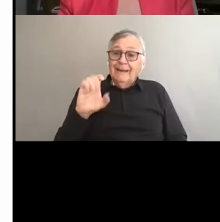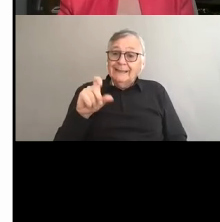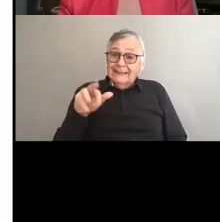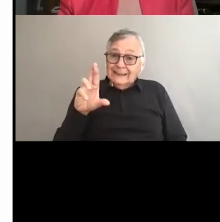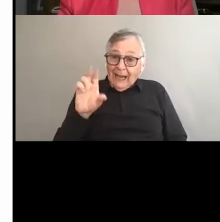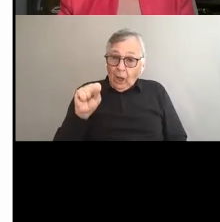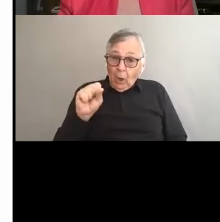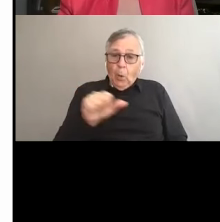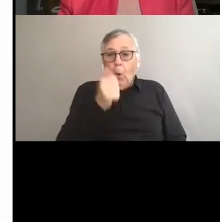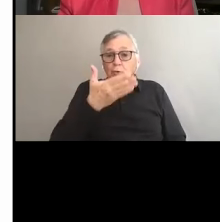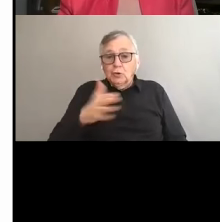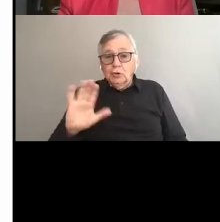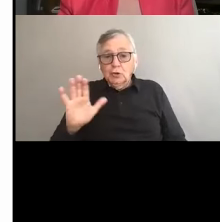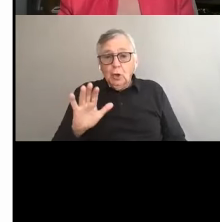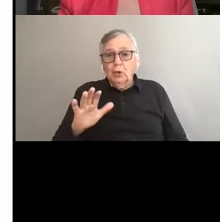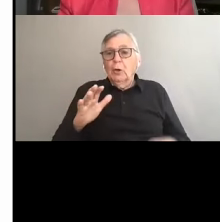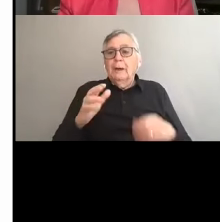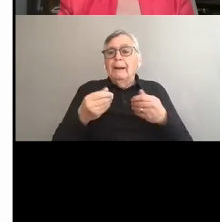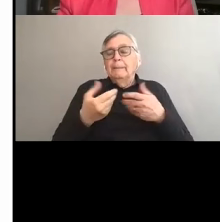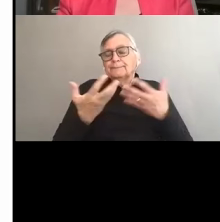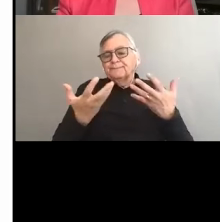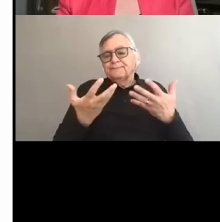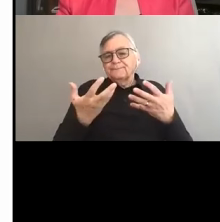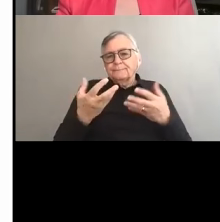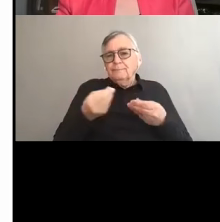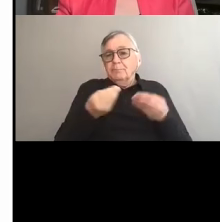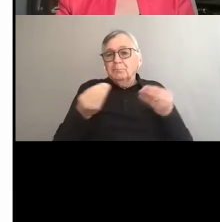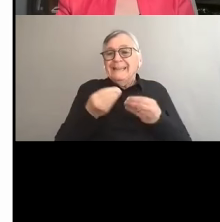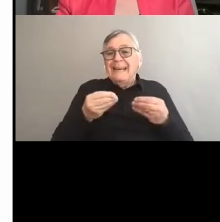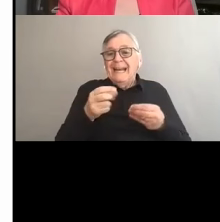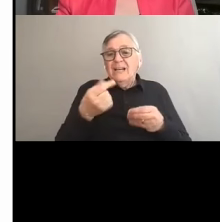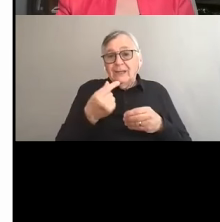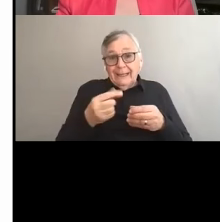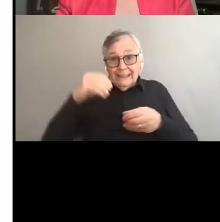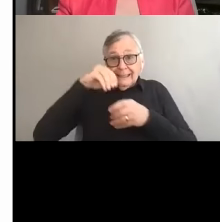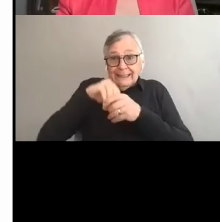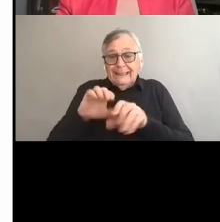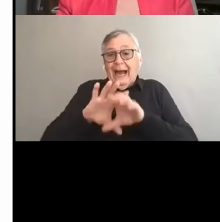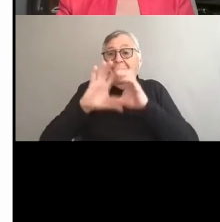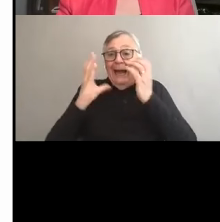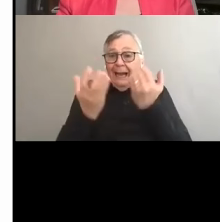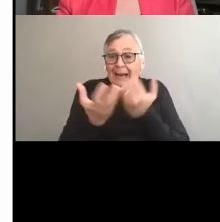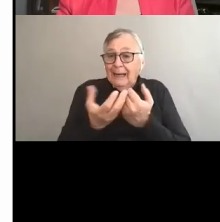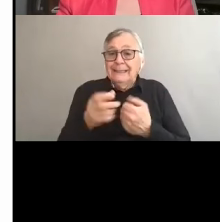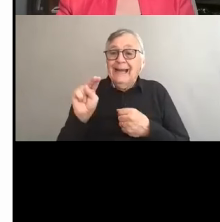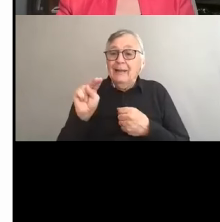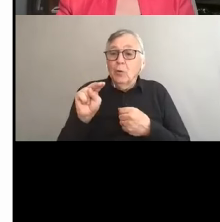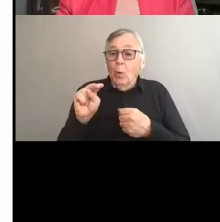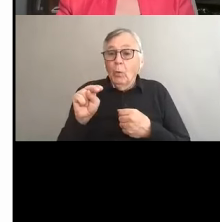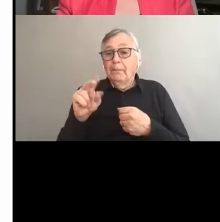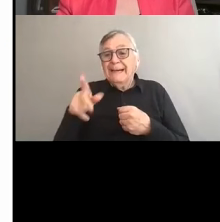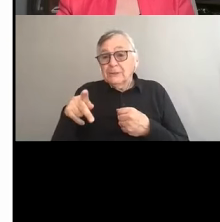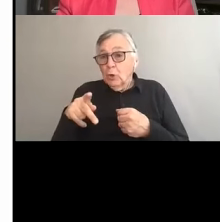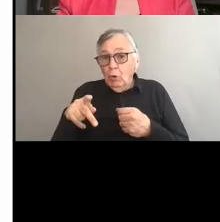de présenter le matériel génétique à nos cellules plutôt que de les envelopper dans une nanoparticule. les vaccins